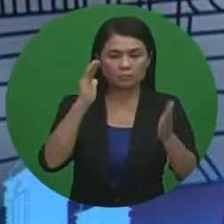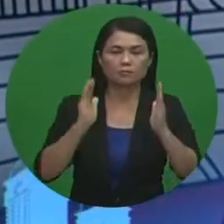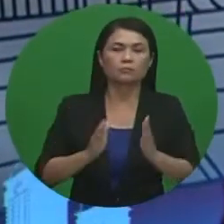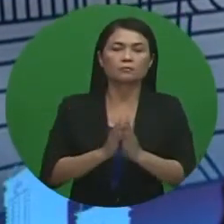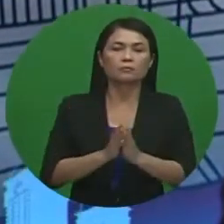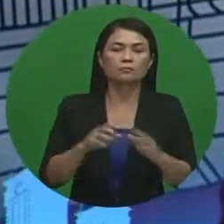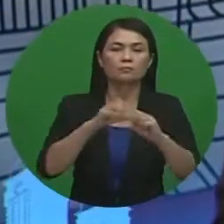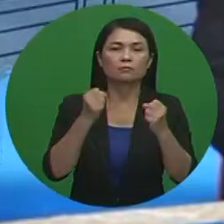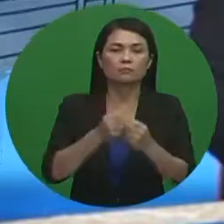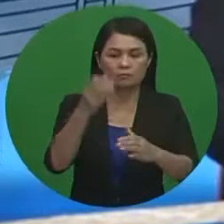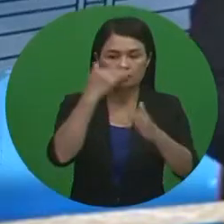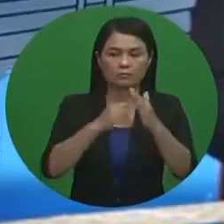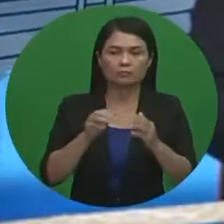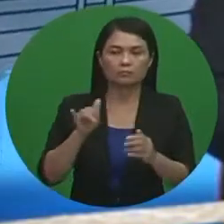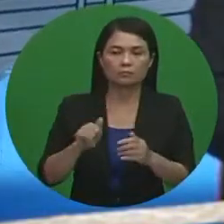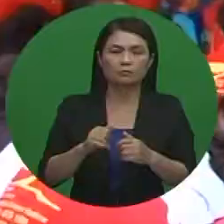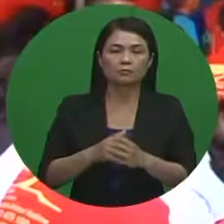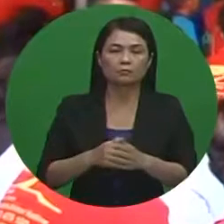អង្គការមលុបតប៉ាង